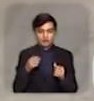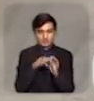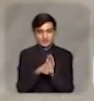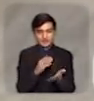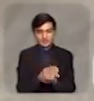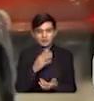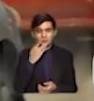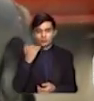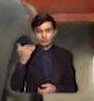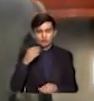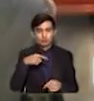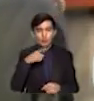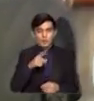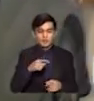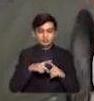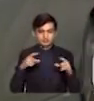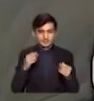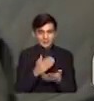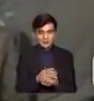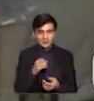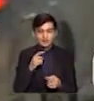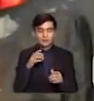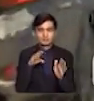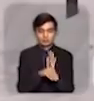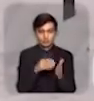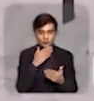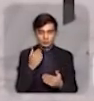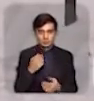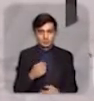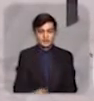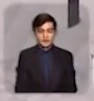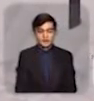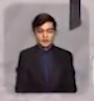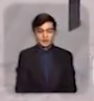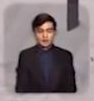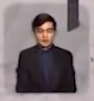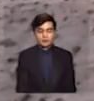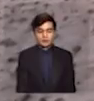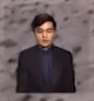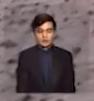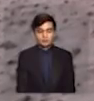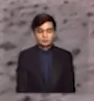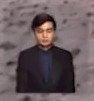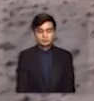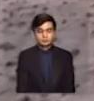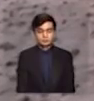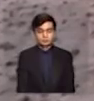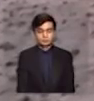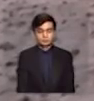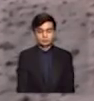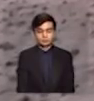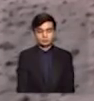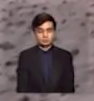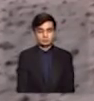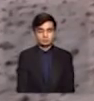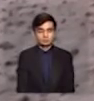Бұл шетел нөмірлі темір тұлпарларды қоспаған дағы сан. Мейрамгүл Салқынбаева, Жасұлан Мақұлбеков, Информбюро, Қарағанды